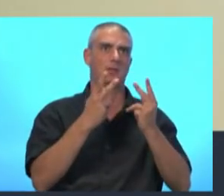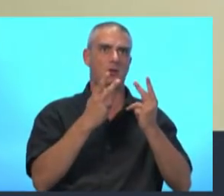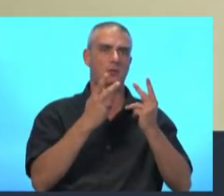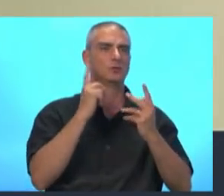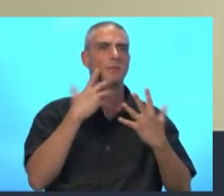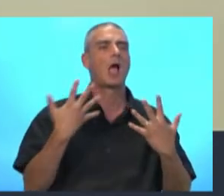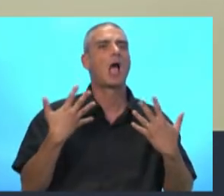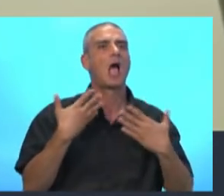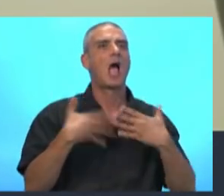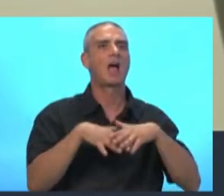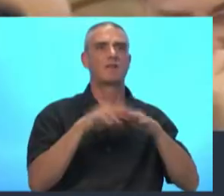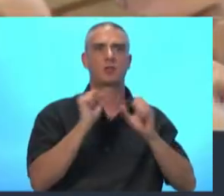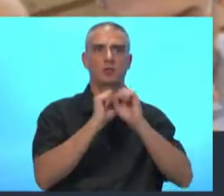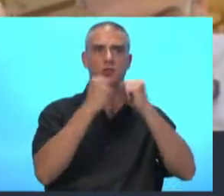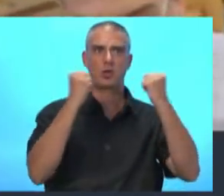תורה.